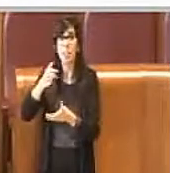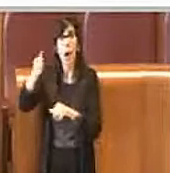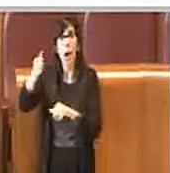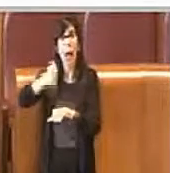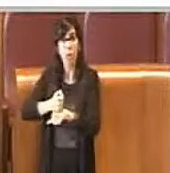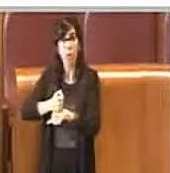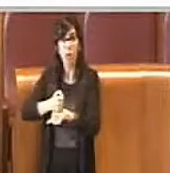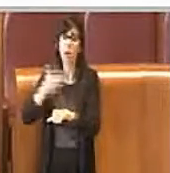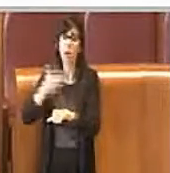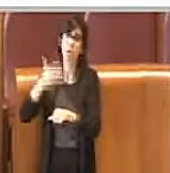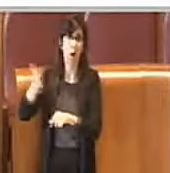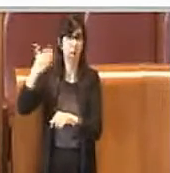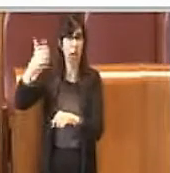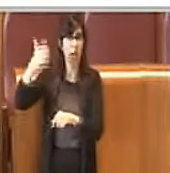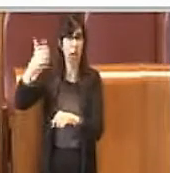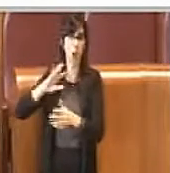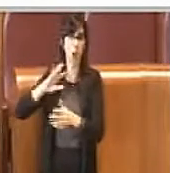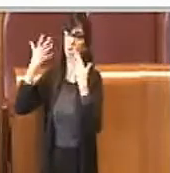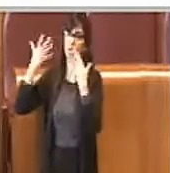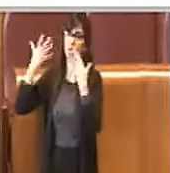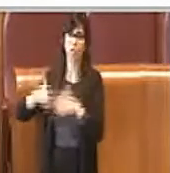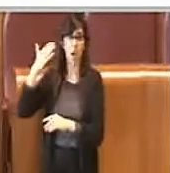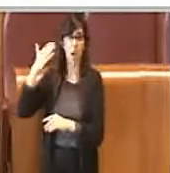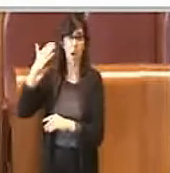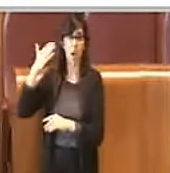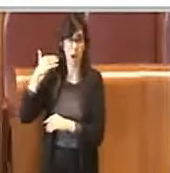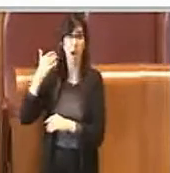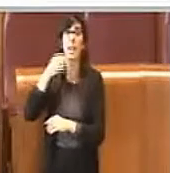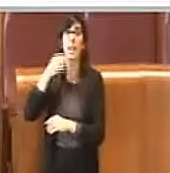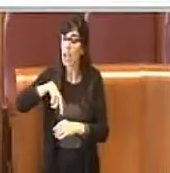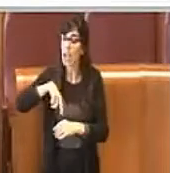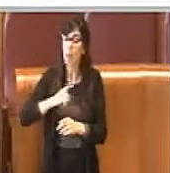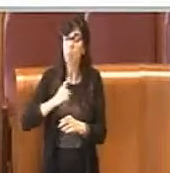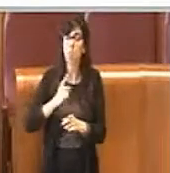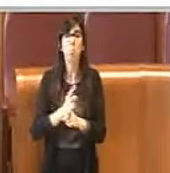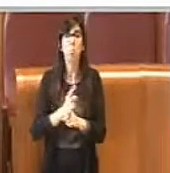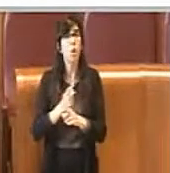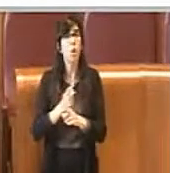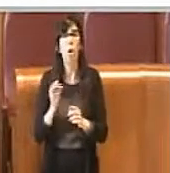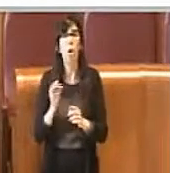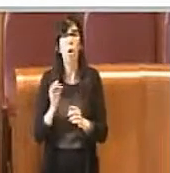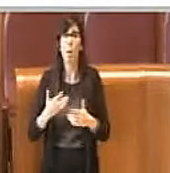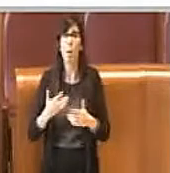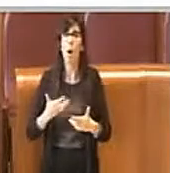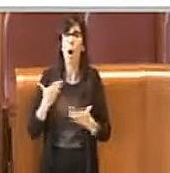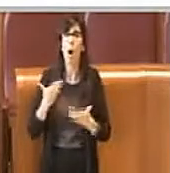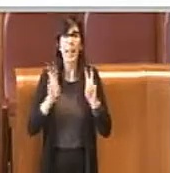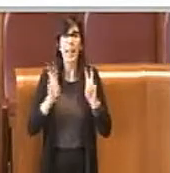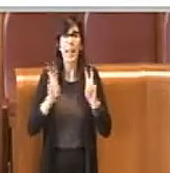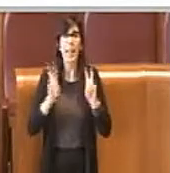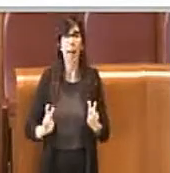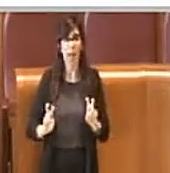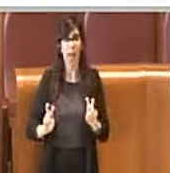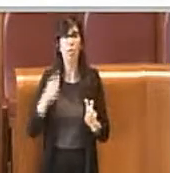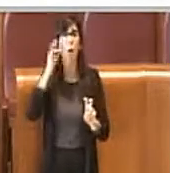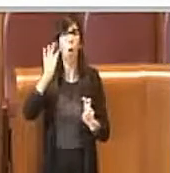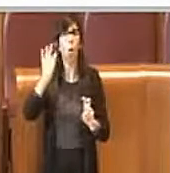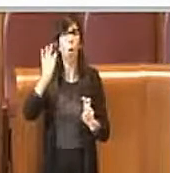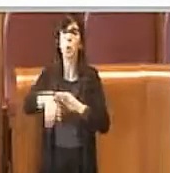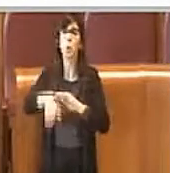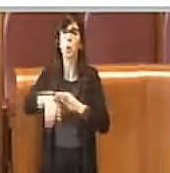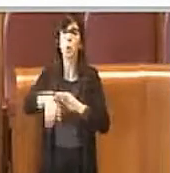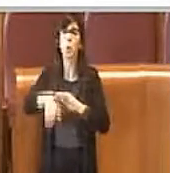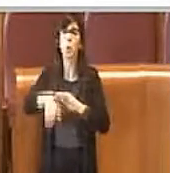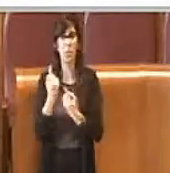da molto tempo. Abbiamo bisogno di tanta, tanta energia per venire fuori da